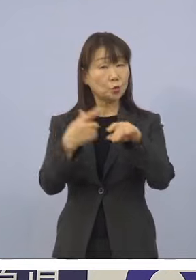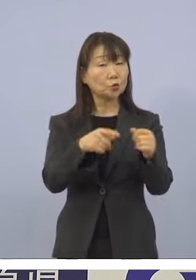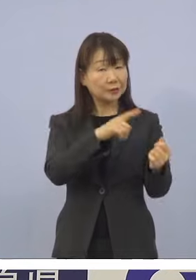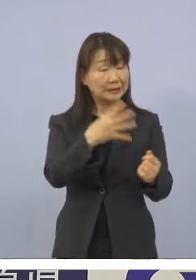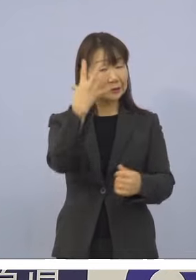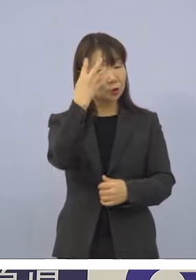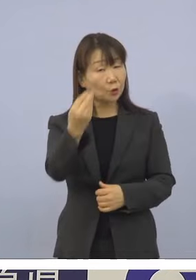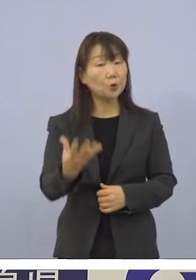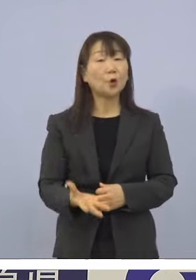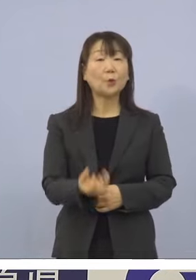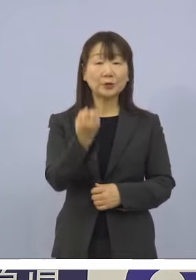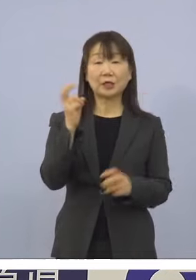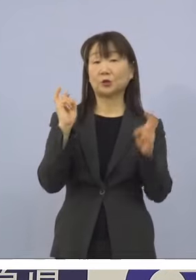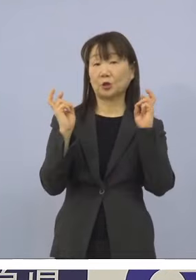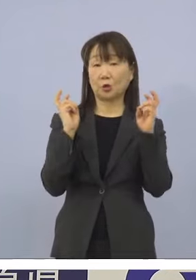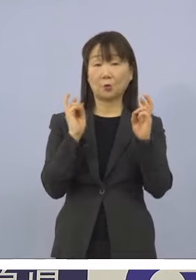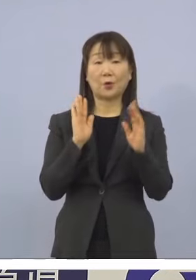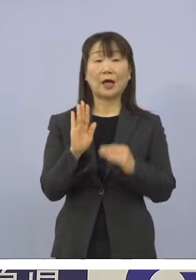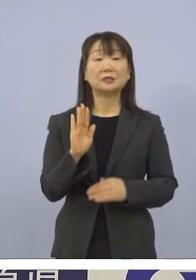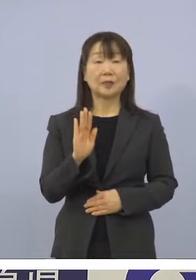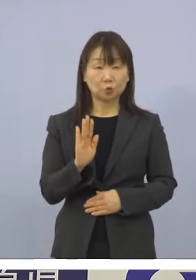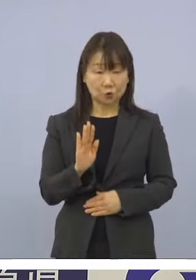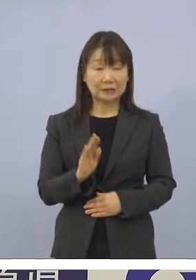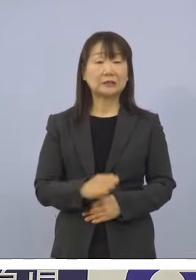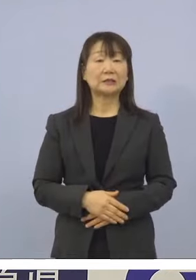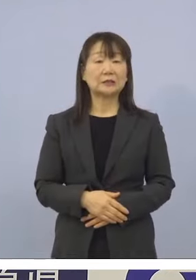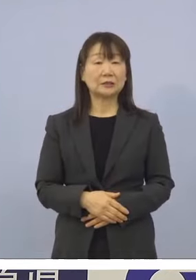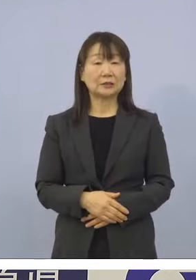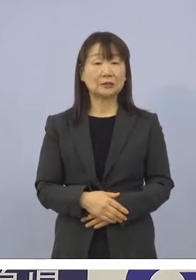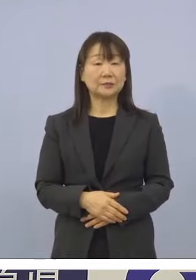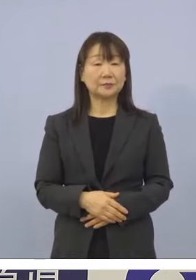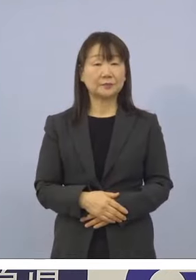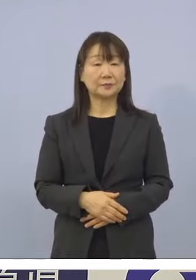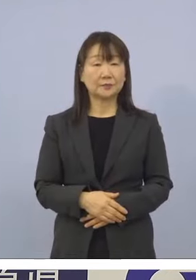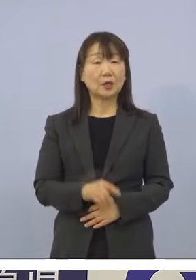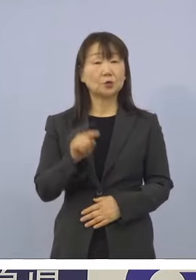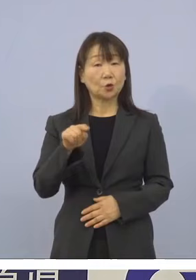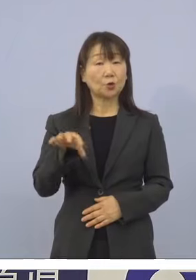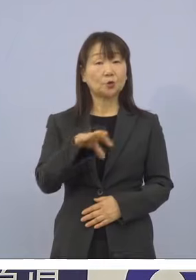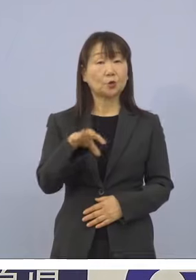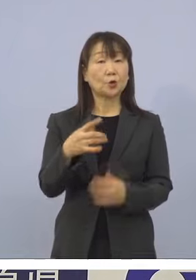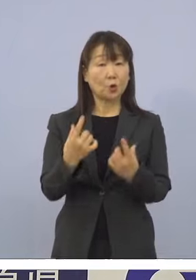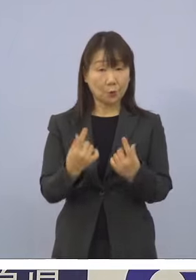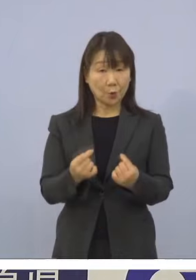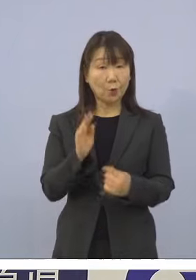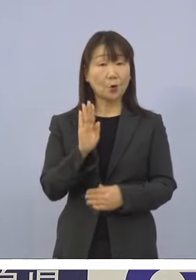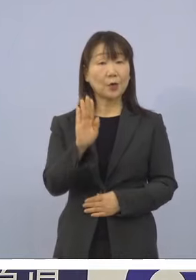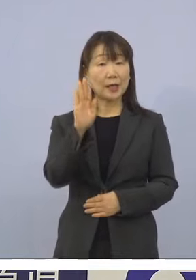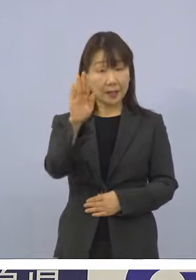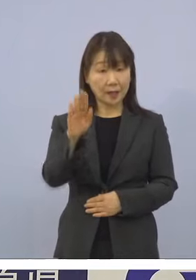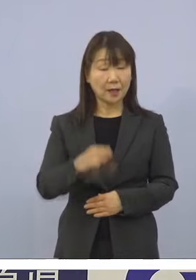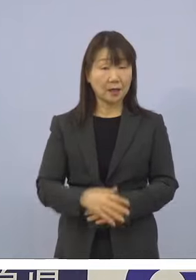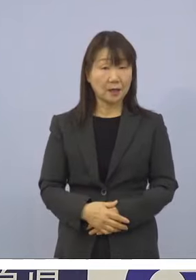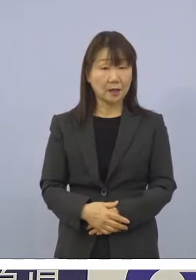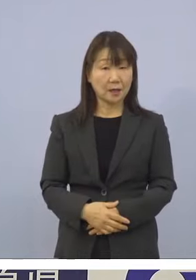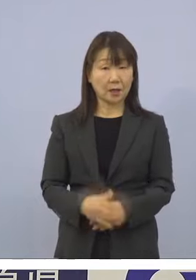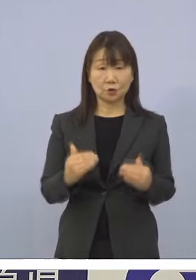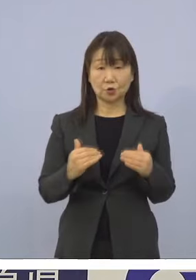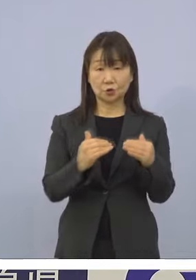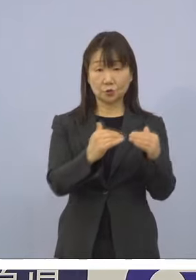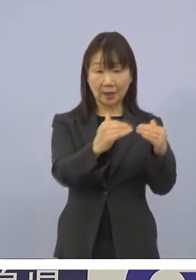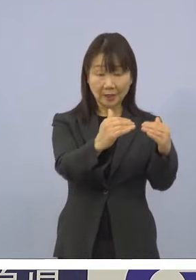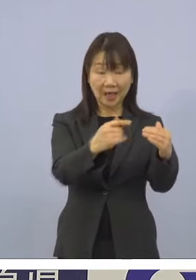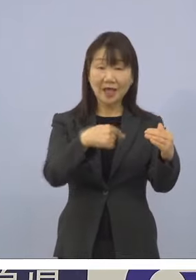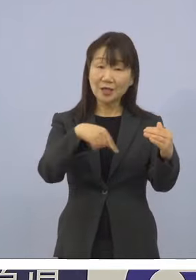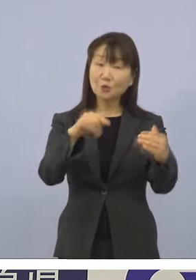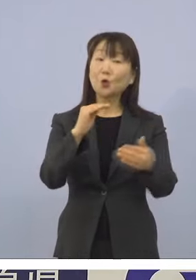企業もありますし、そういった点もですね、これから進めていくこと